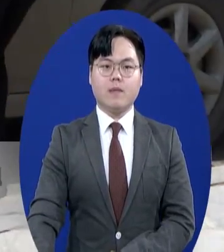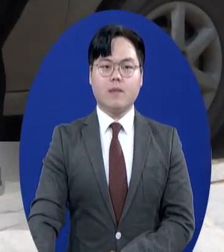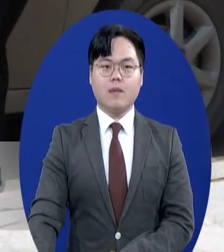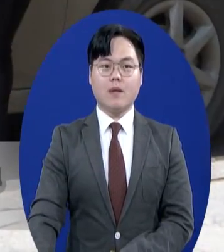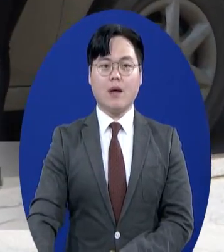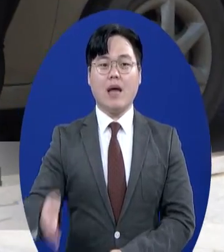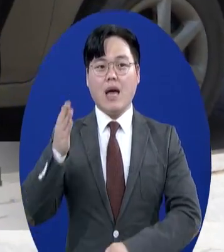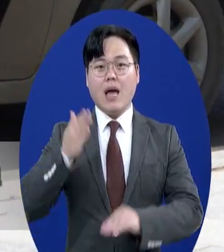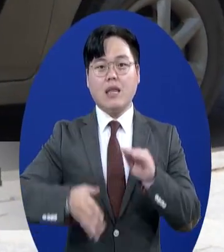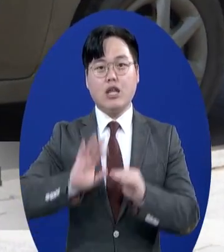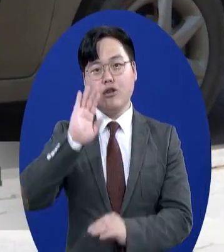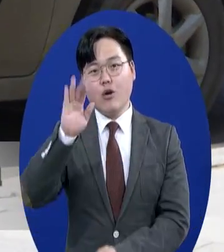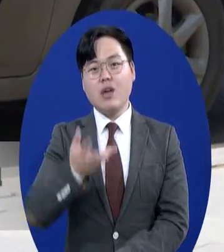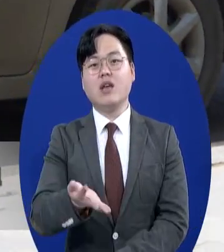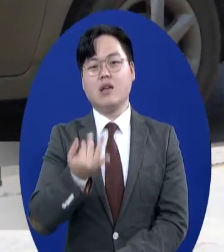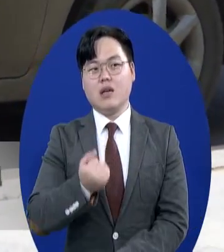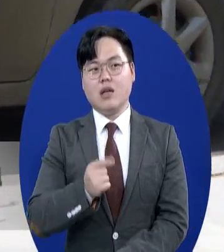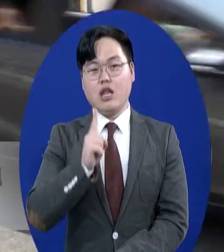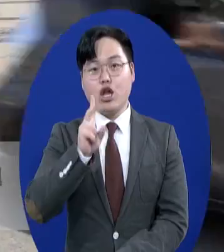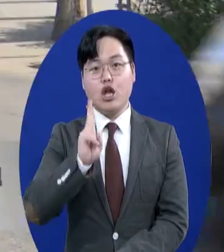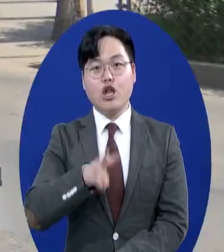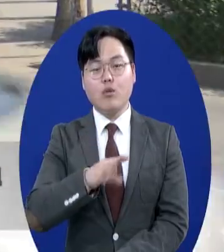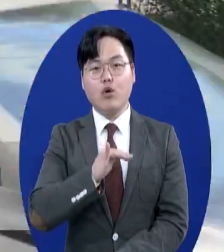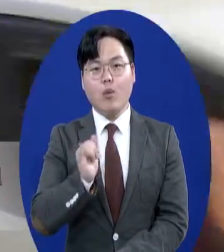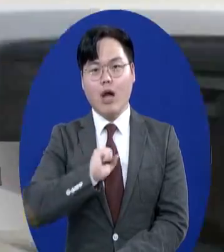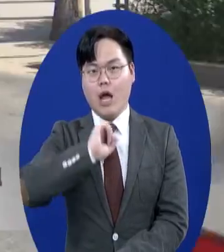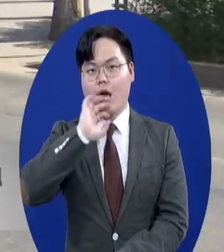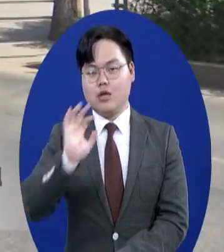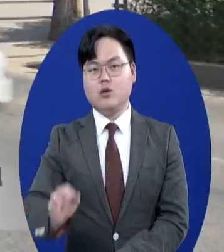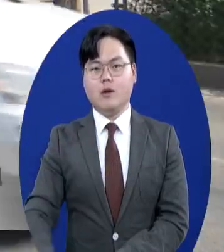Ха такси хийдэр авч байгаа бай. 1000. Километр нь